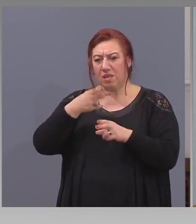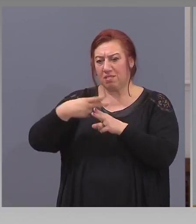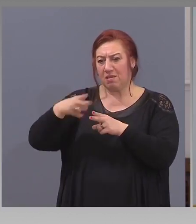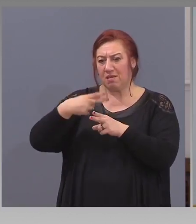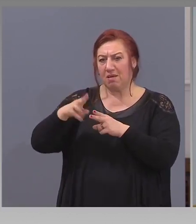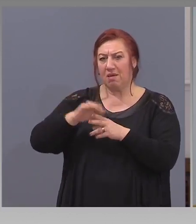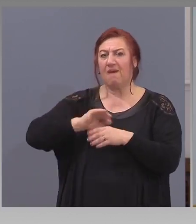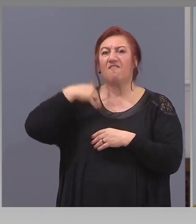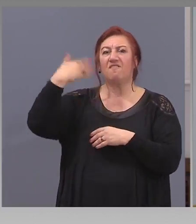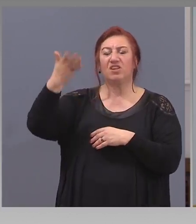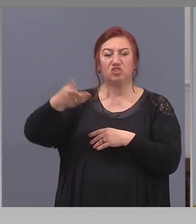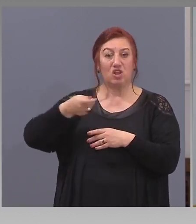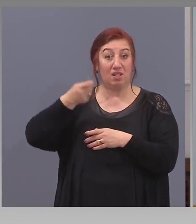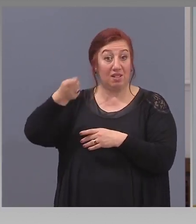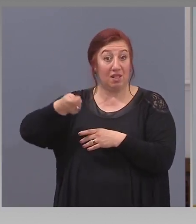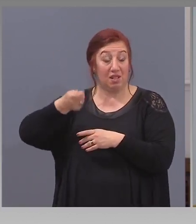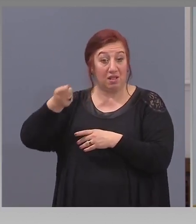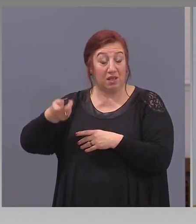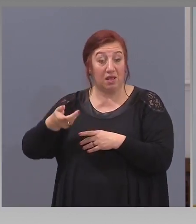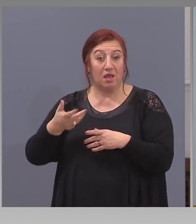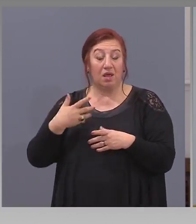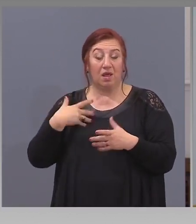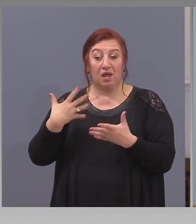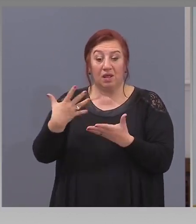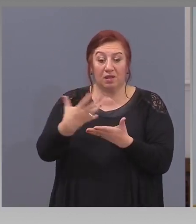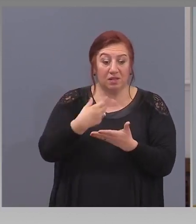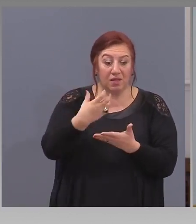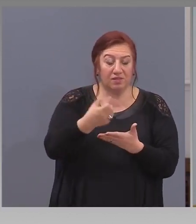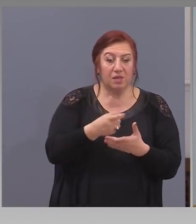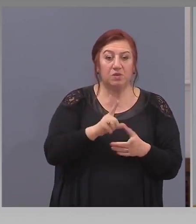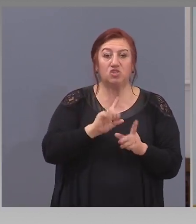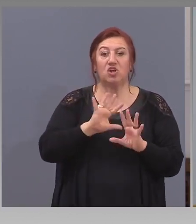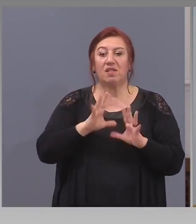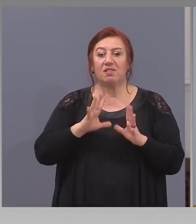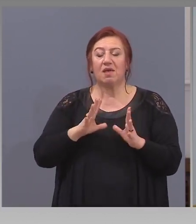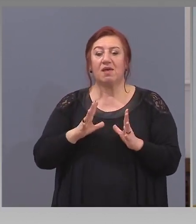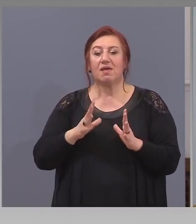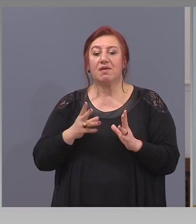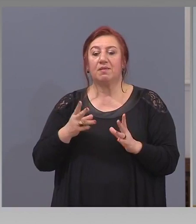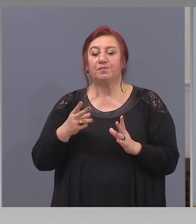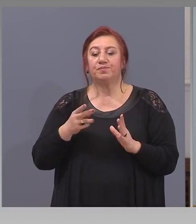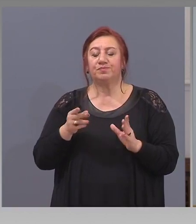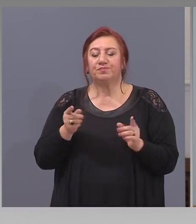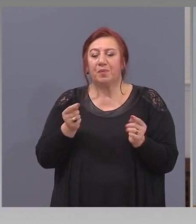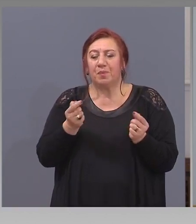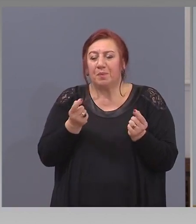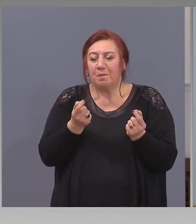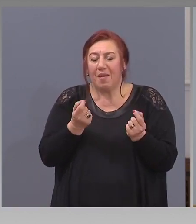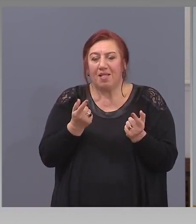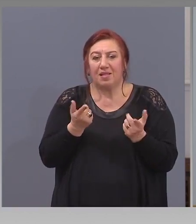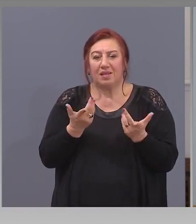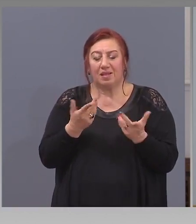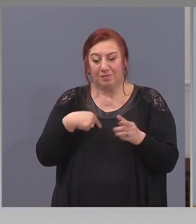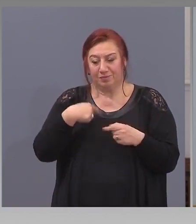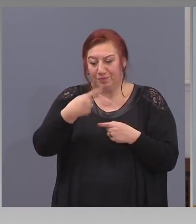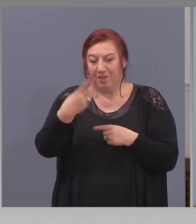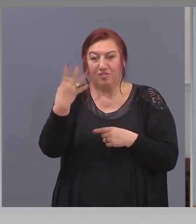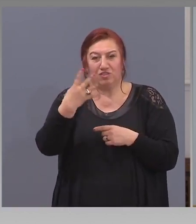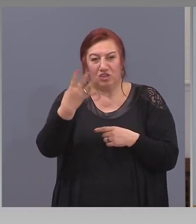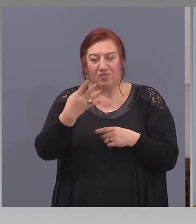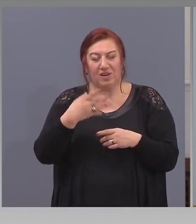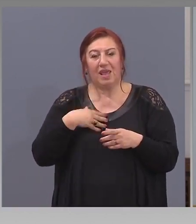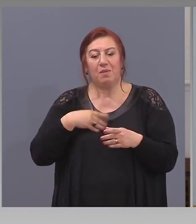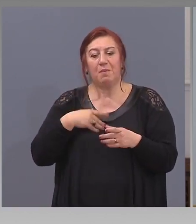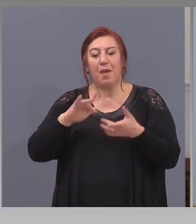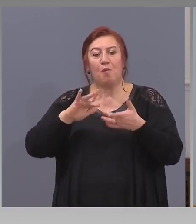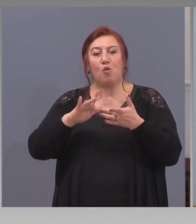Ми... да вземеш най-елементарното, той, защото четвъртък имаме съвет по интернет. Не знам как, айде, по мерките, по